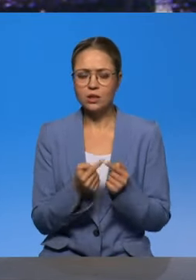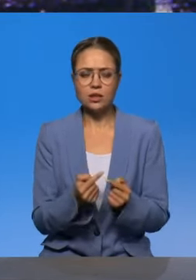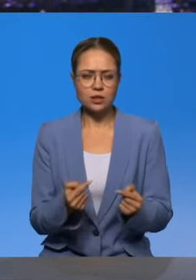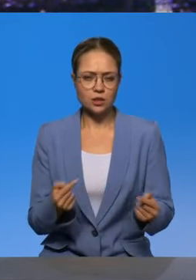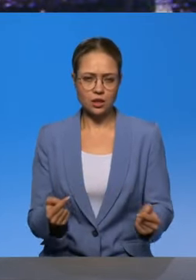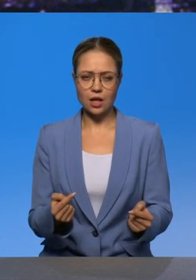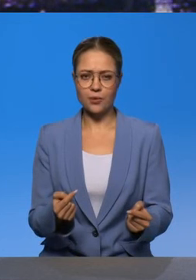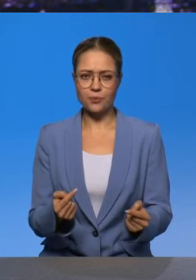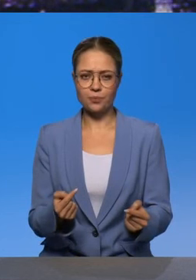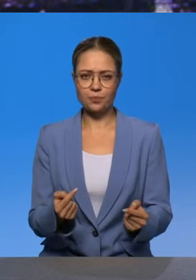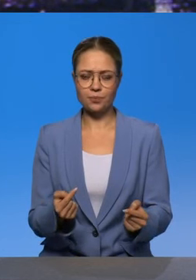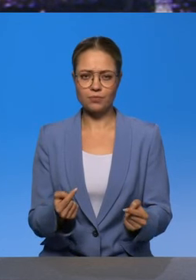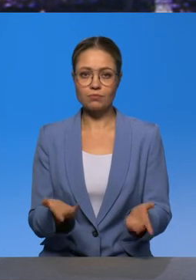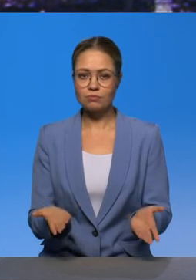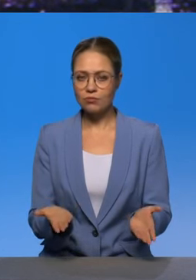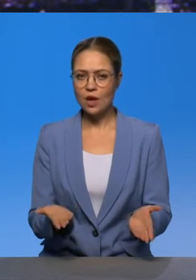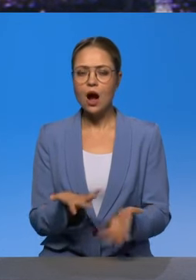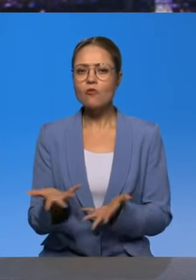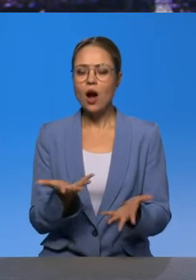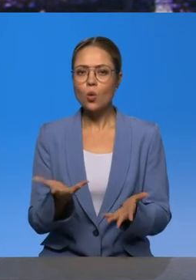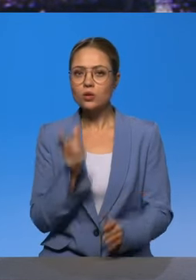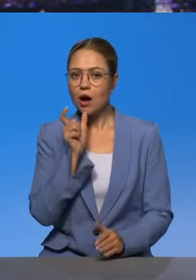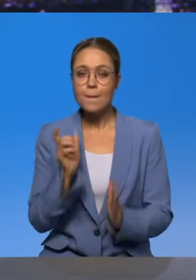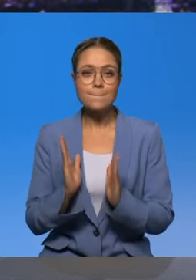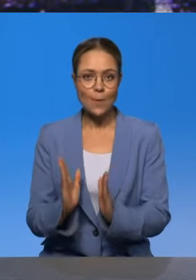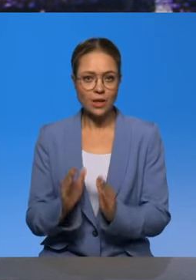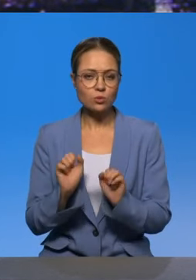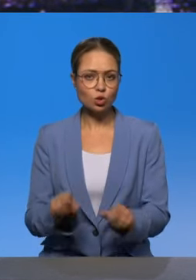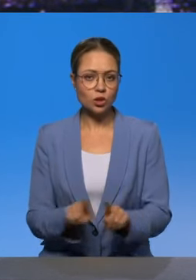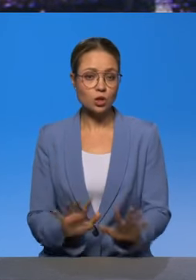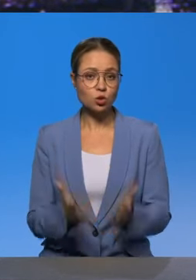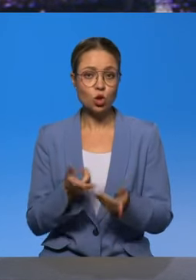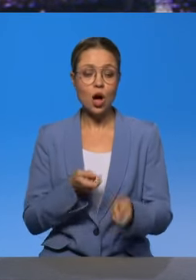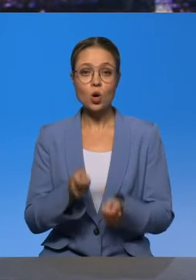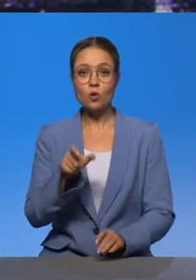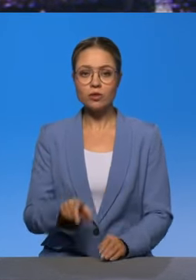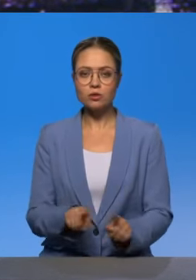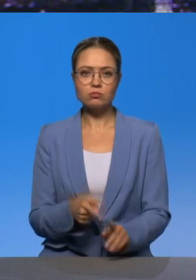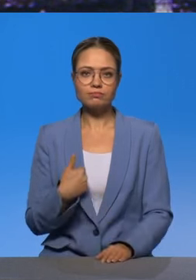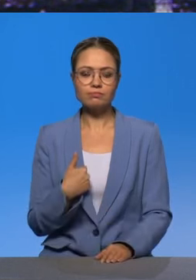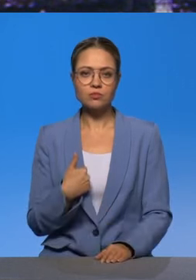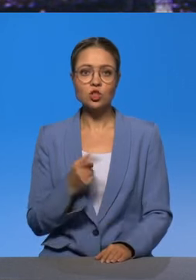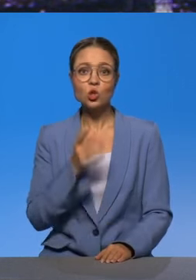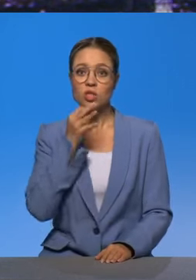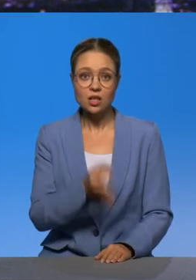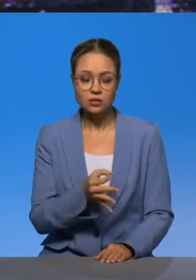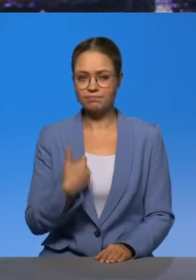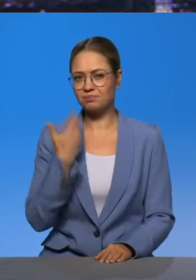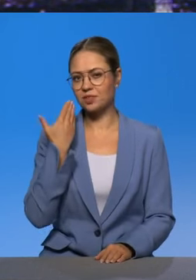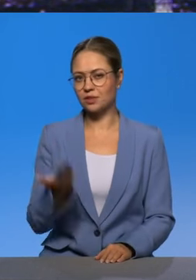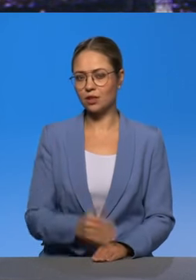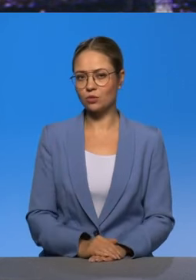Какой-то момент может случиться, что руководитель тоже Ну, не знает, что сказать в качестве обратной связи. Кроме того, что